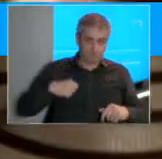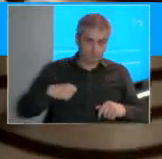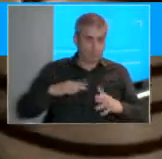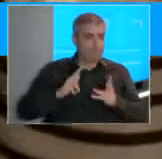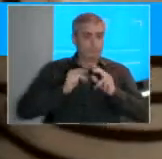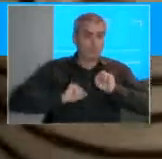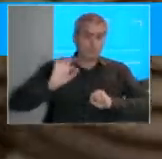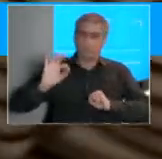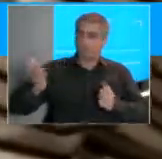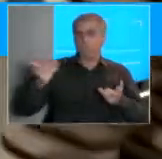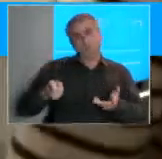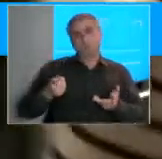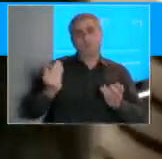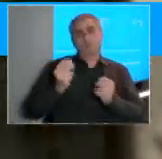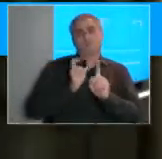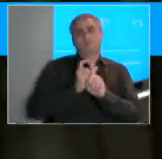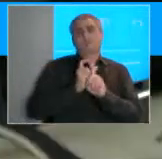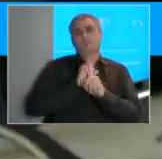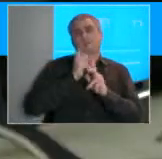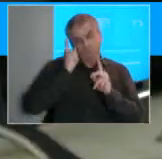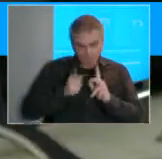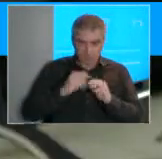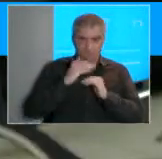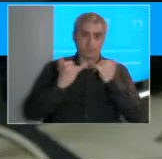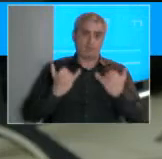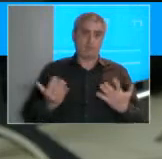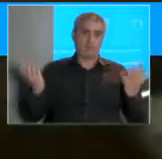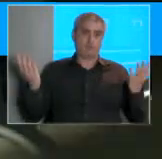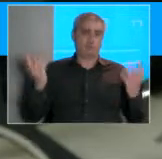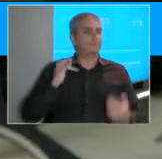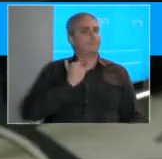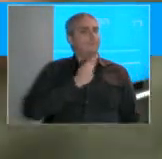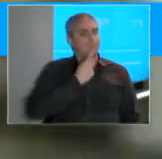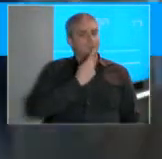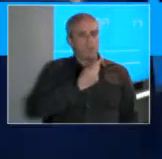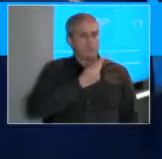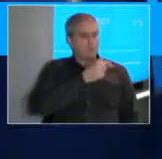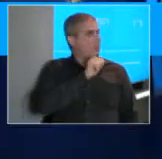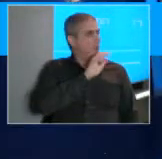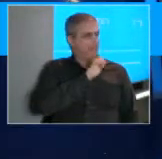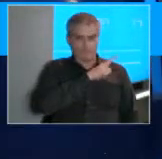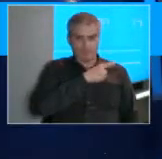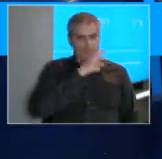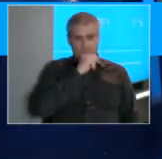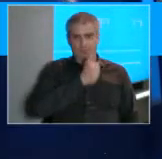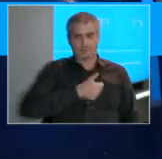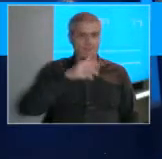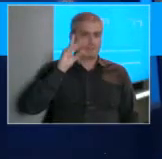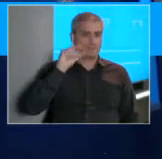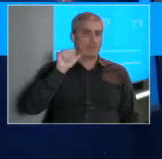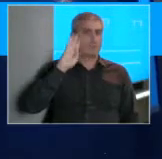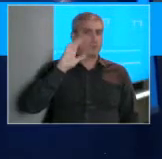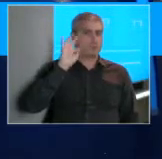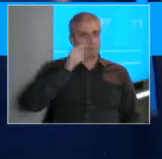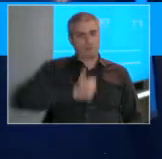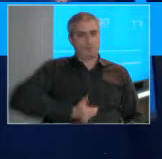צורת ההתנהלות, אני חושב שאלה צעדי המנע המתבקשים בשלב הזה. כן. אומרים אילמן, דיברתי עם דוד אבוטבול, הוא יושב ראש